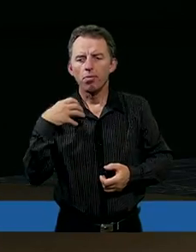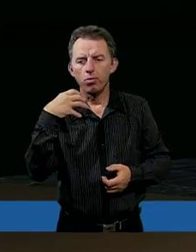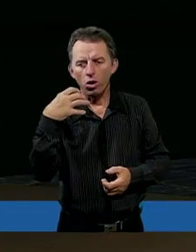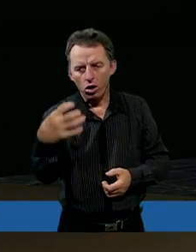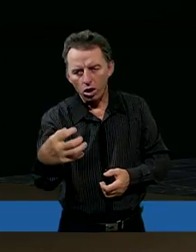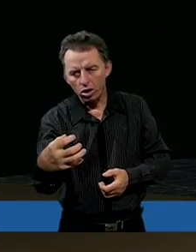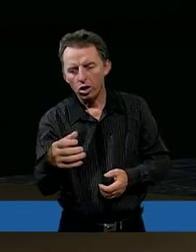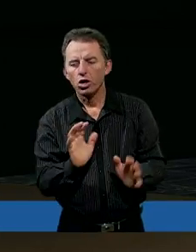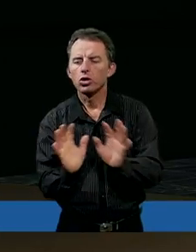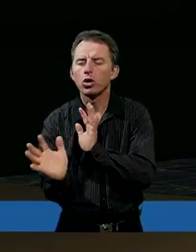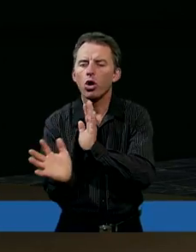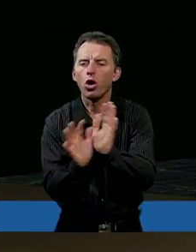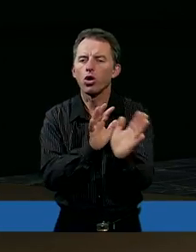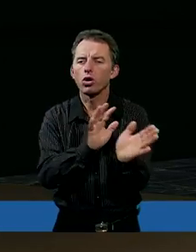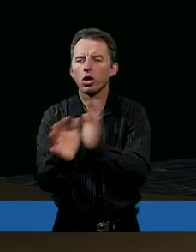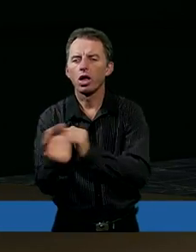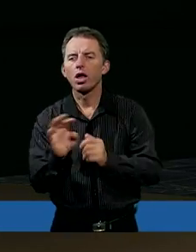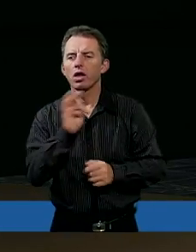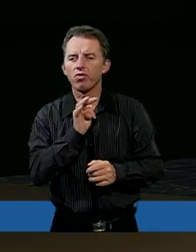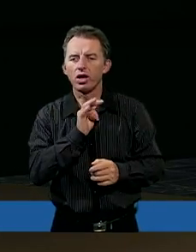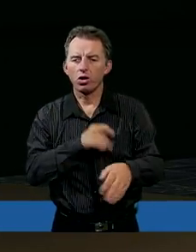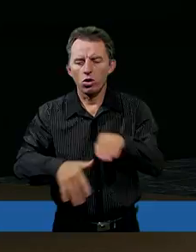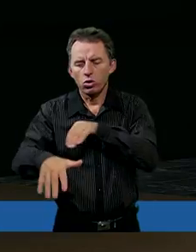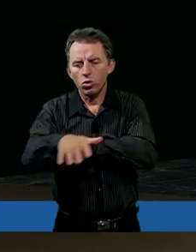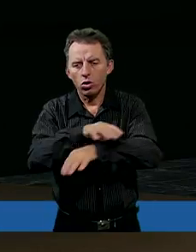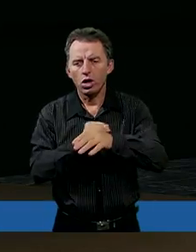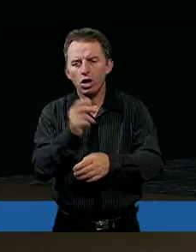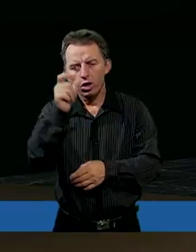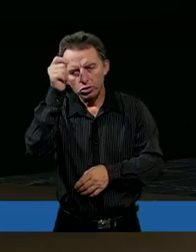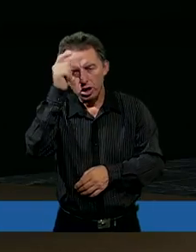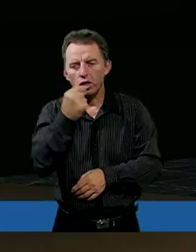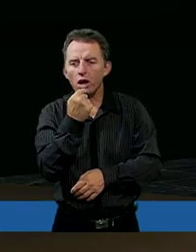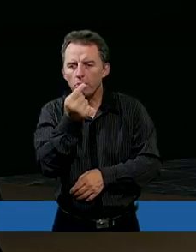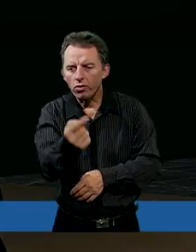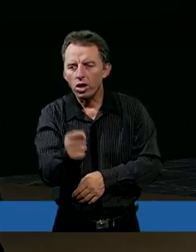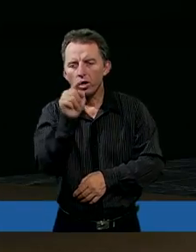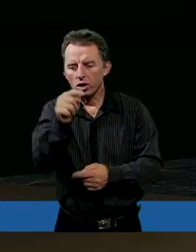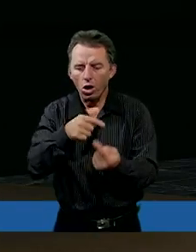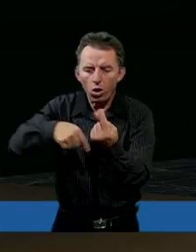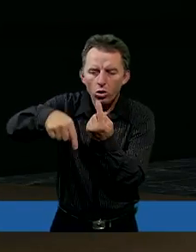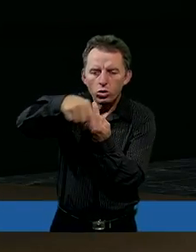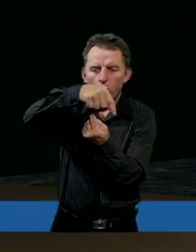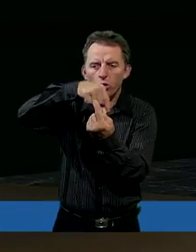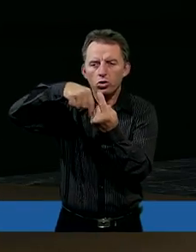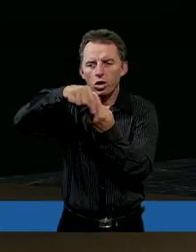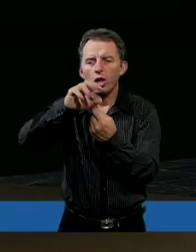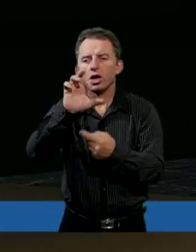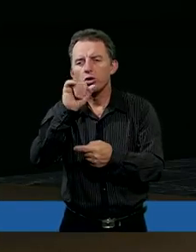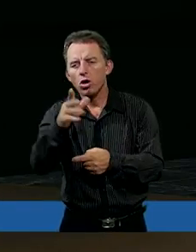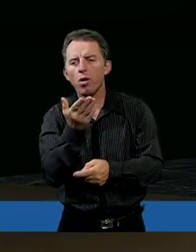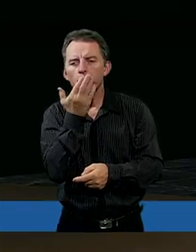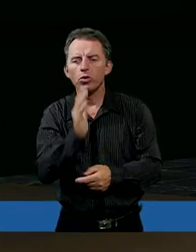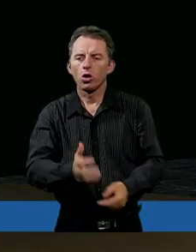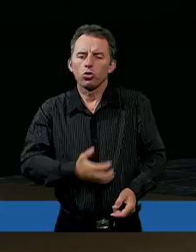bogactwem, troskliwość twa strzegła mi ducha. Szatan powiedział, że ty go otoczyłeś. I Job po